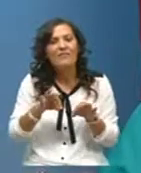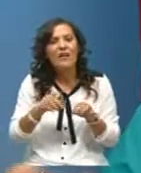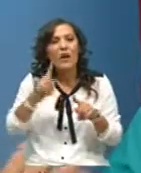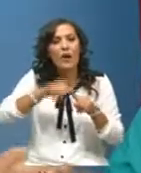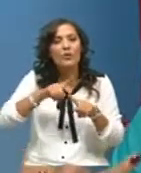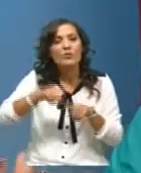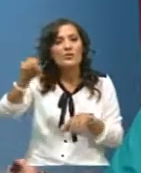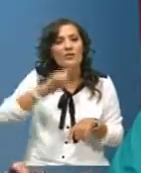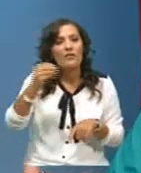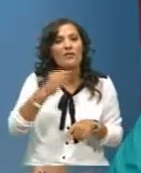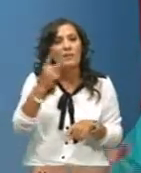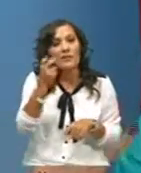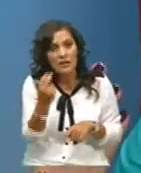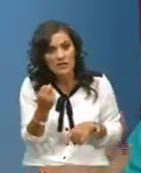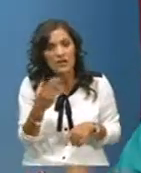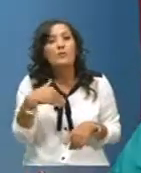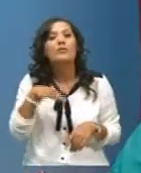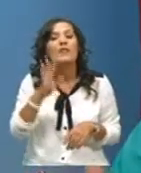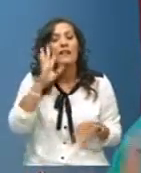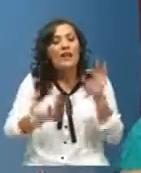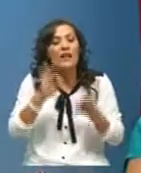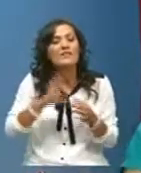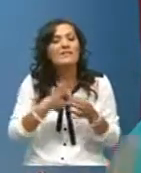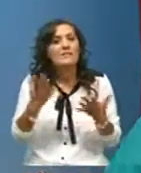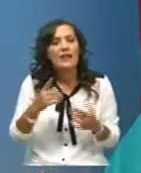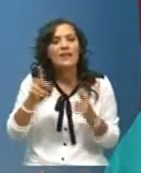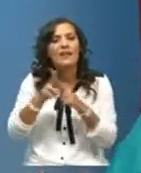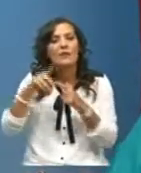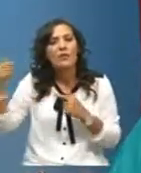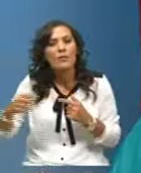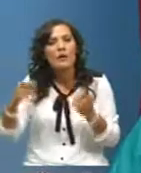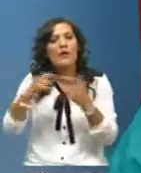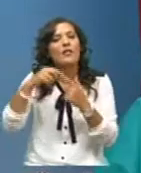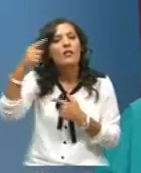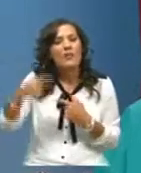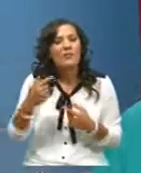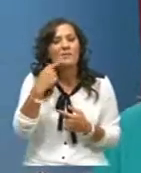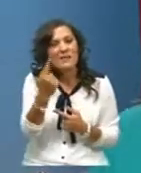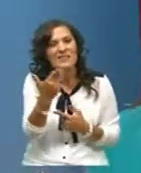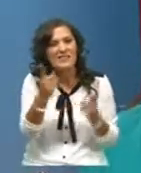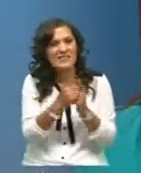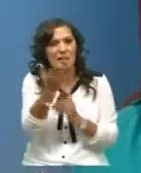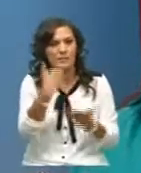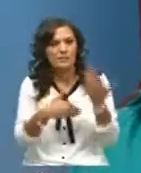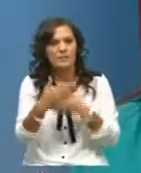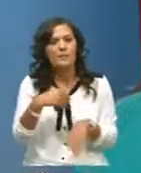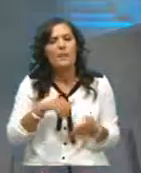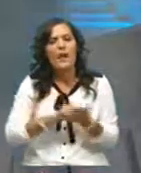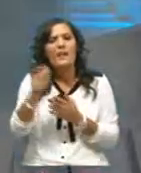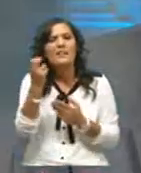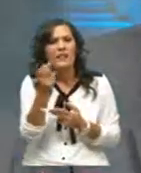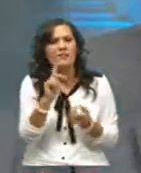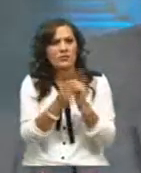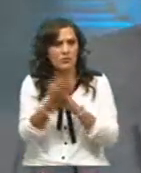olumlu yanıt veren bir kansermidir tedavisi nedir kemoterapi dedik Radyoterapi dedik bahseder misiniz lütfen her